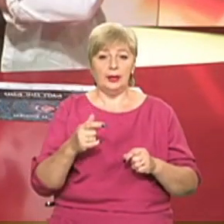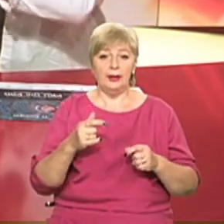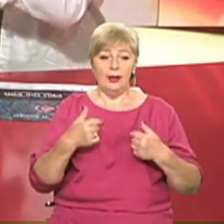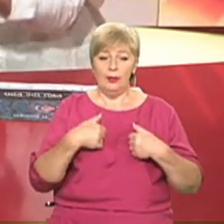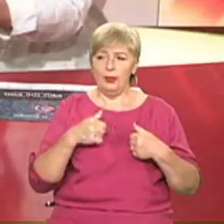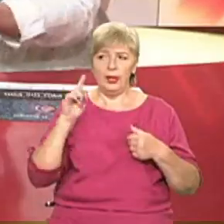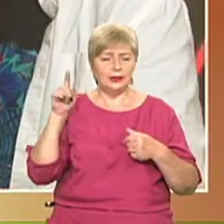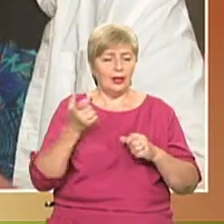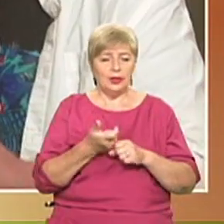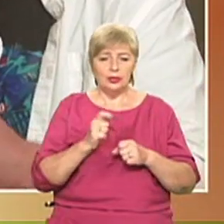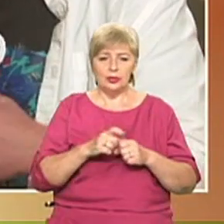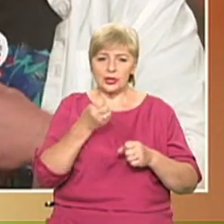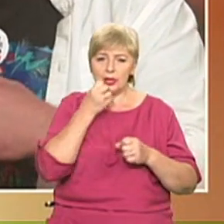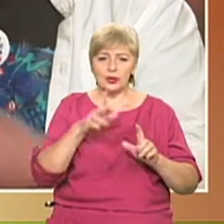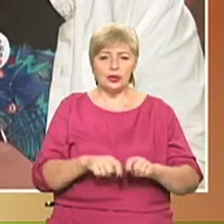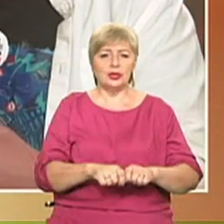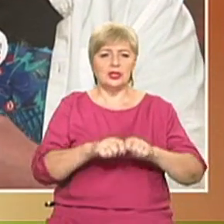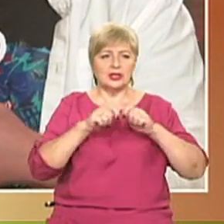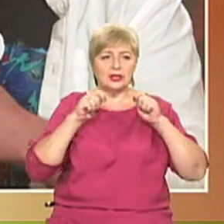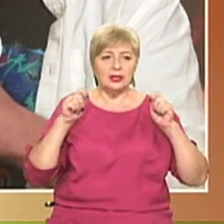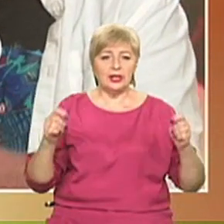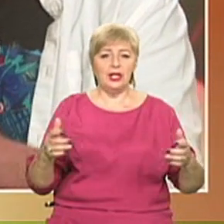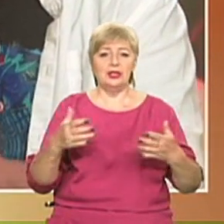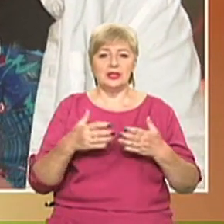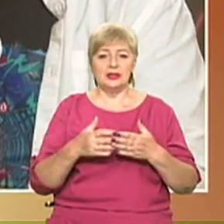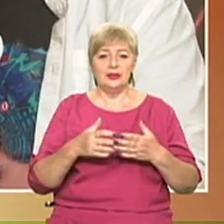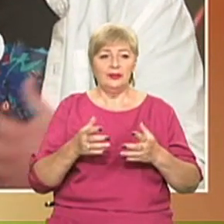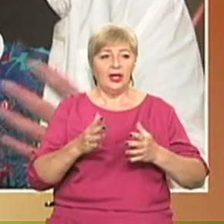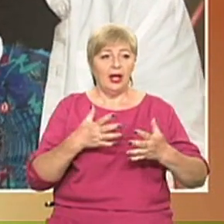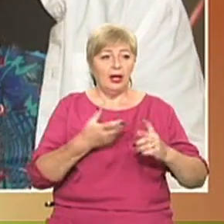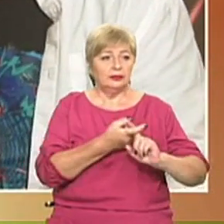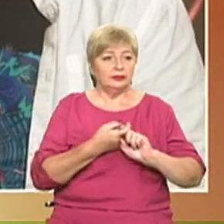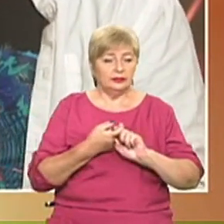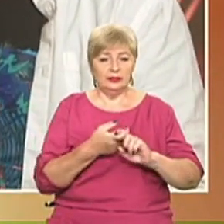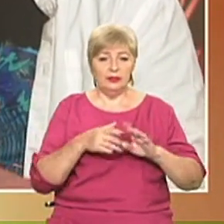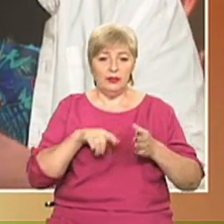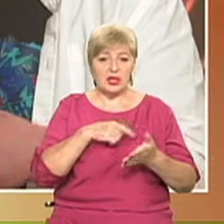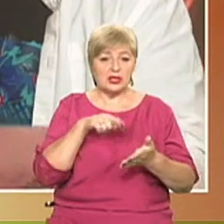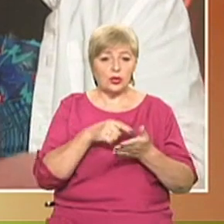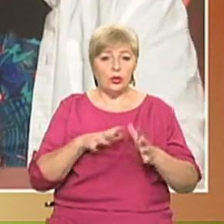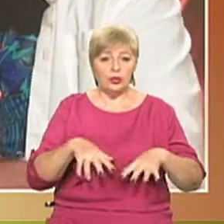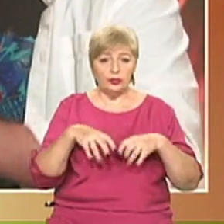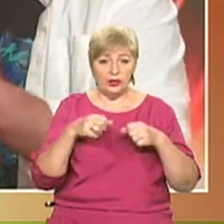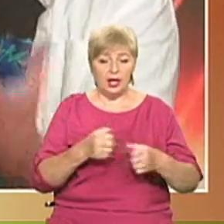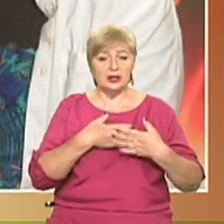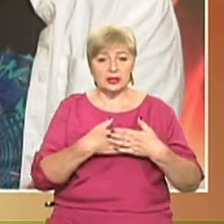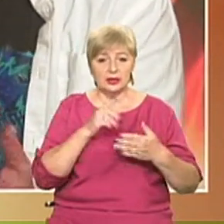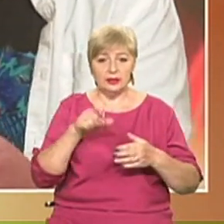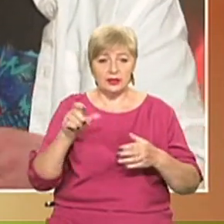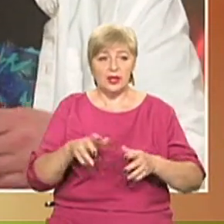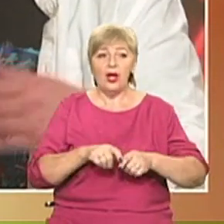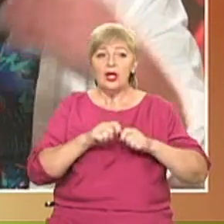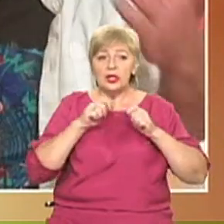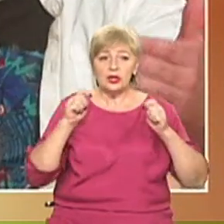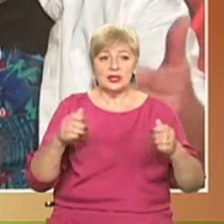ми розкрилися дуже сильно, оскільки дуже сильна синергія з міською владою, з активістами, і, власне, ми розкрились на все місто